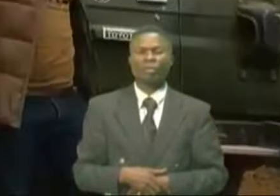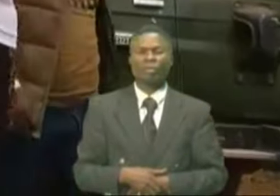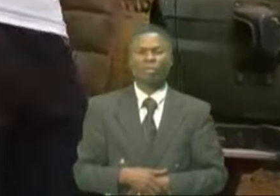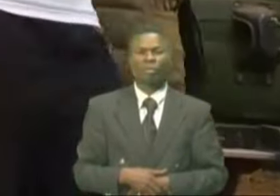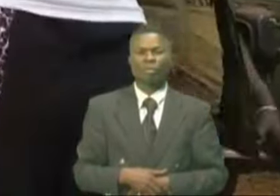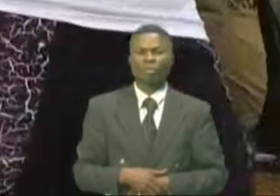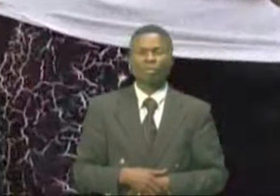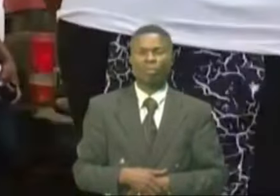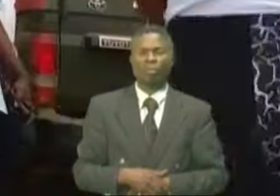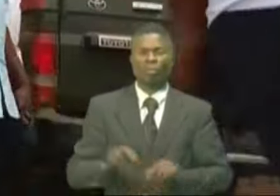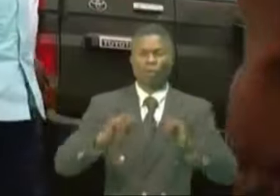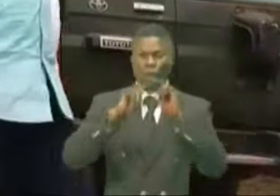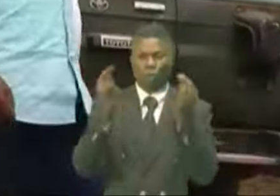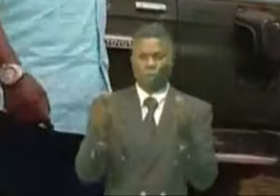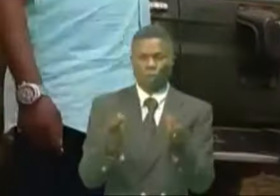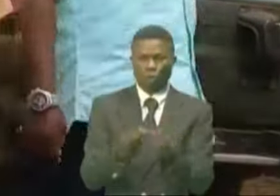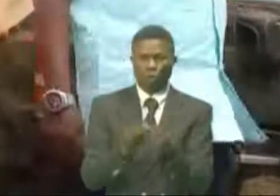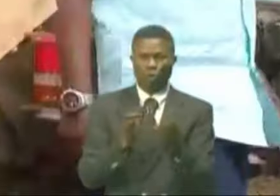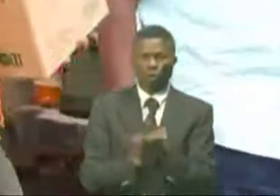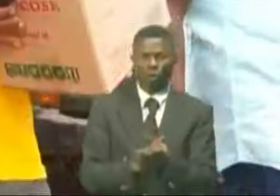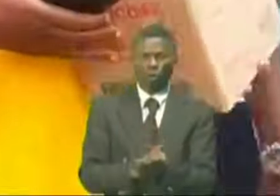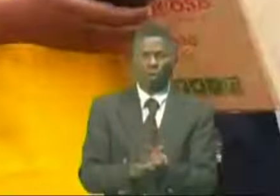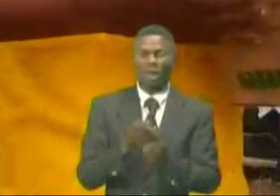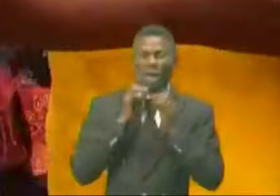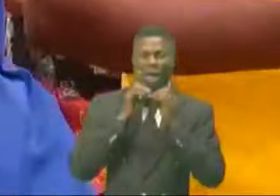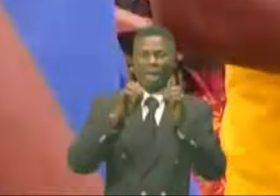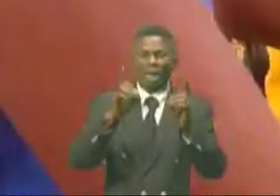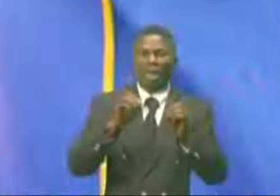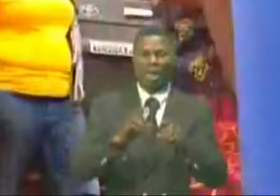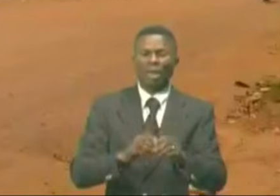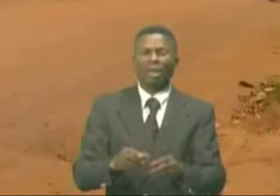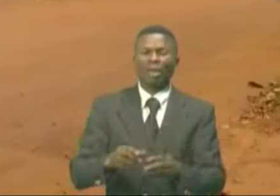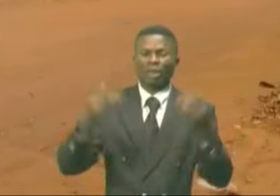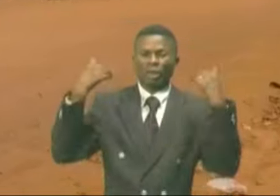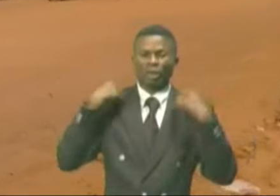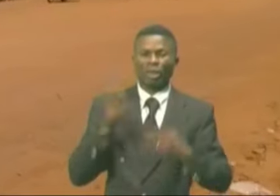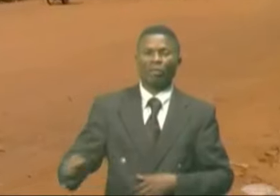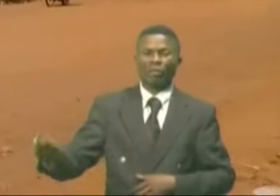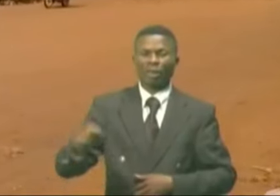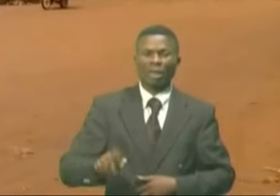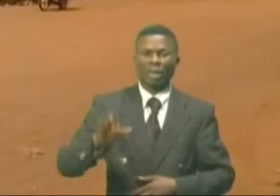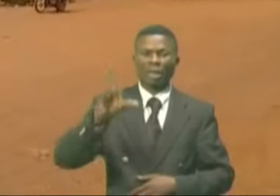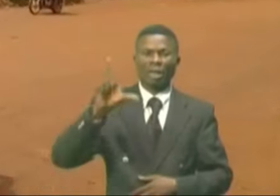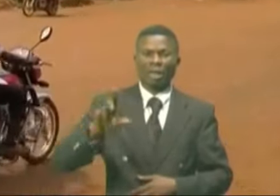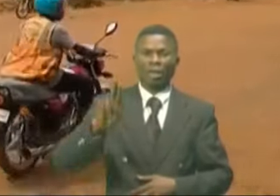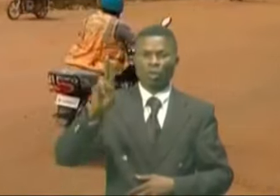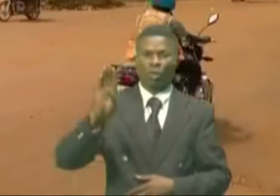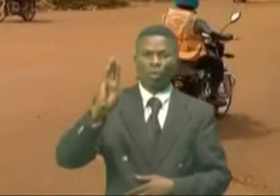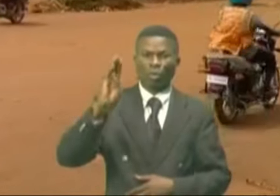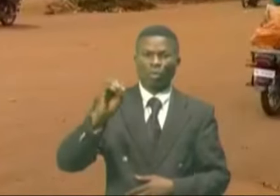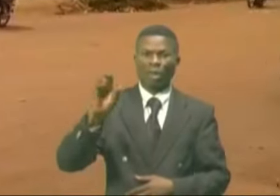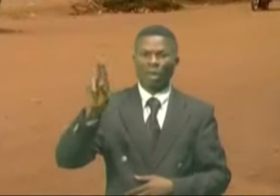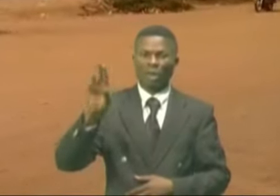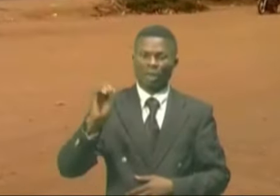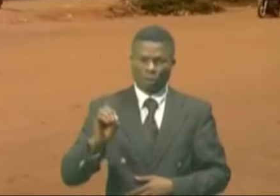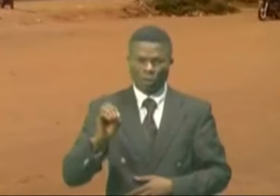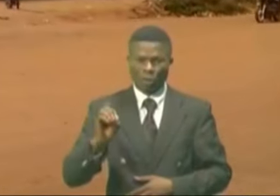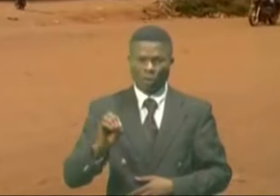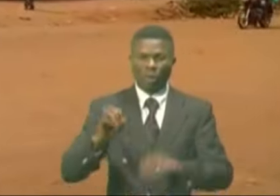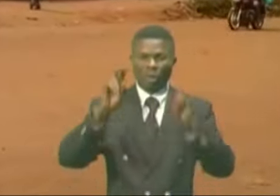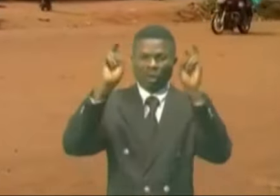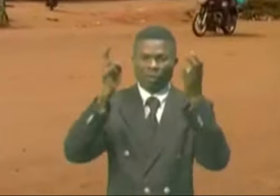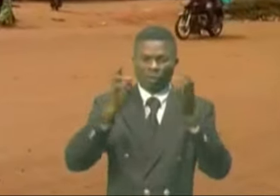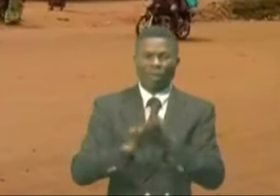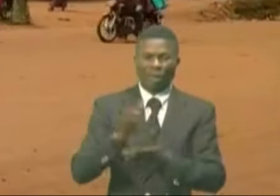Cette mobilisation est déclenchée par la déclaration de l'administrateur policier du territoire de Lubero, affirmant qu'aucun centimètre de la cité de